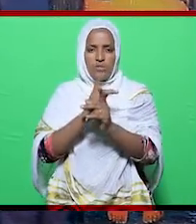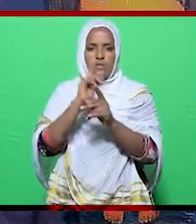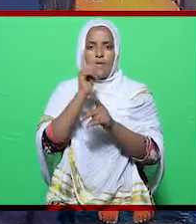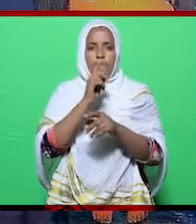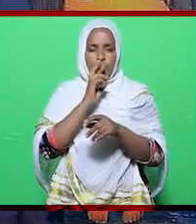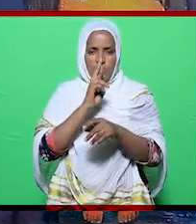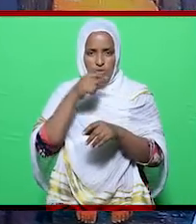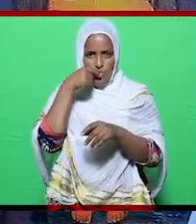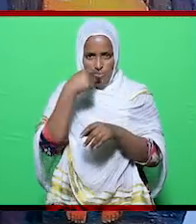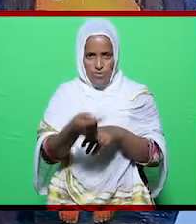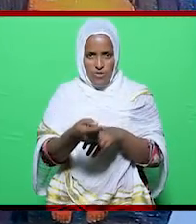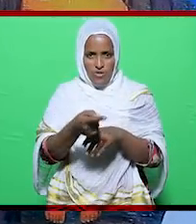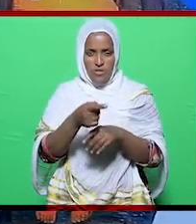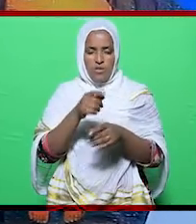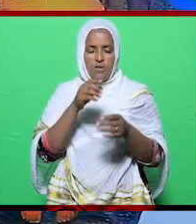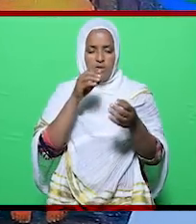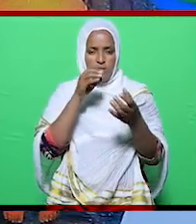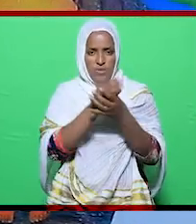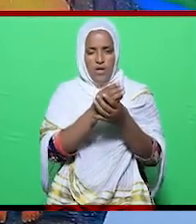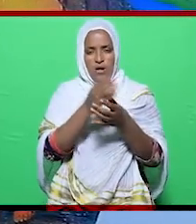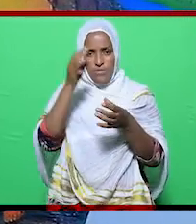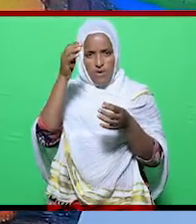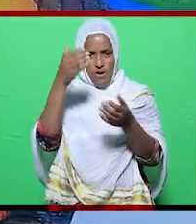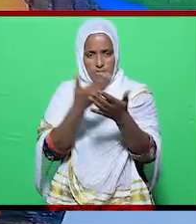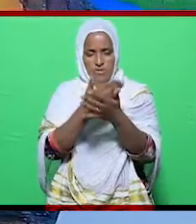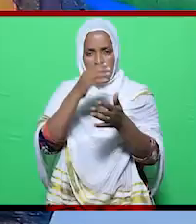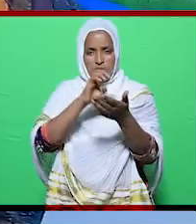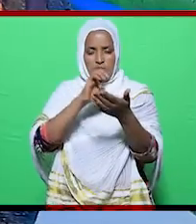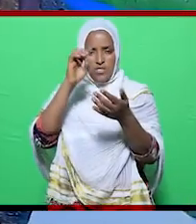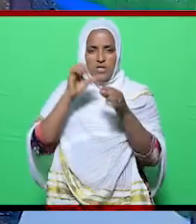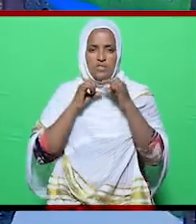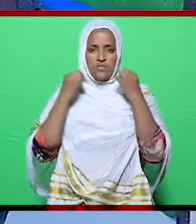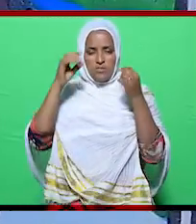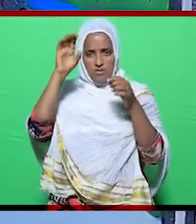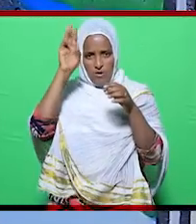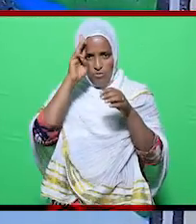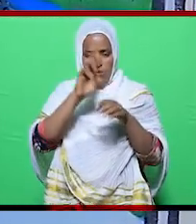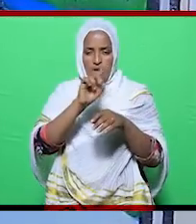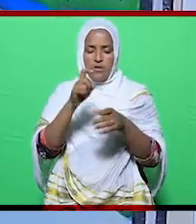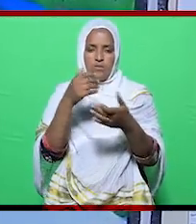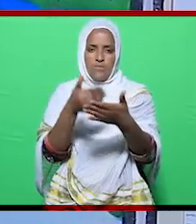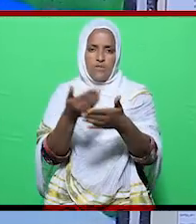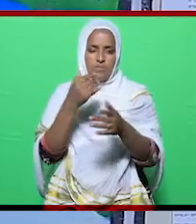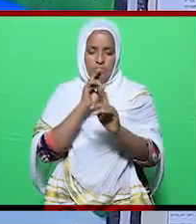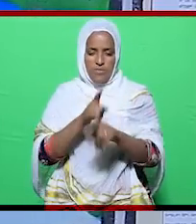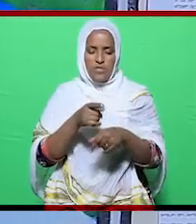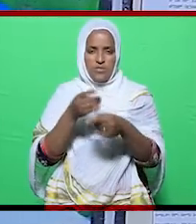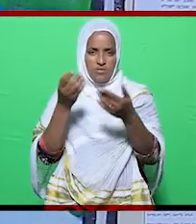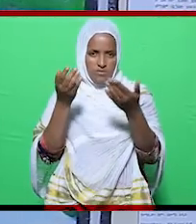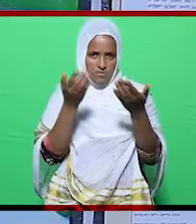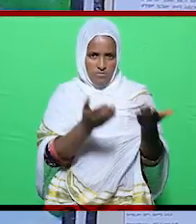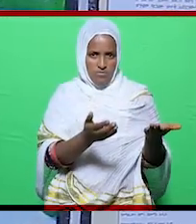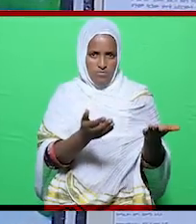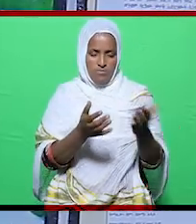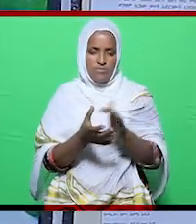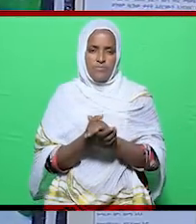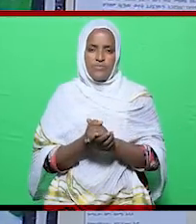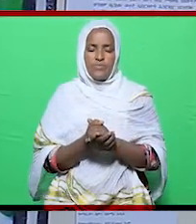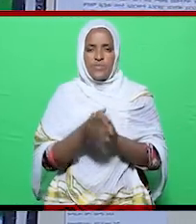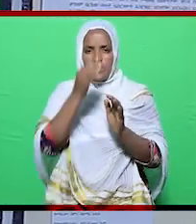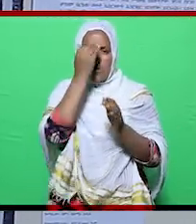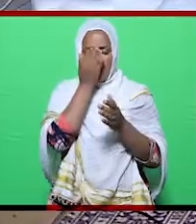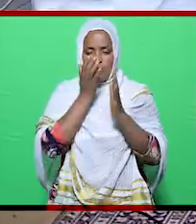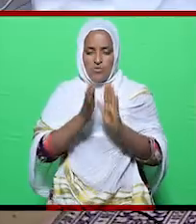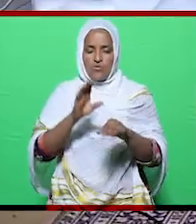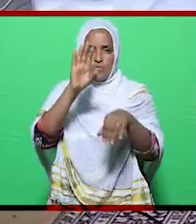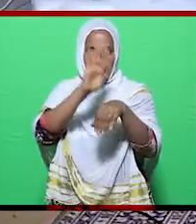ያለባቸው ጥንቃቄዎች ምንድናቸው በማለት ለመጋቤ ሐዲስ ቀሲስ ሳሙኤል አቀርበን ነበር። መላሻቸው ይህን